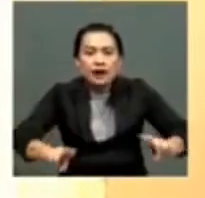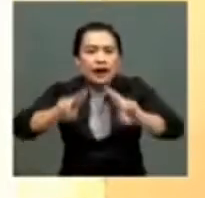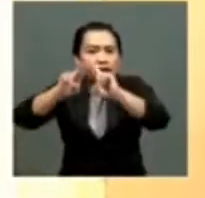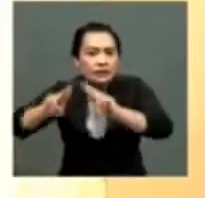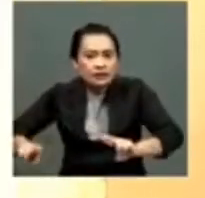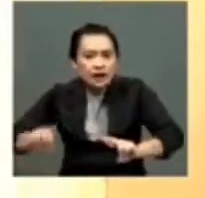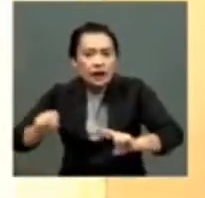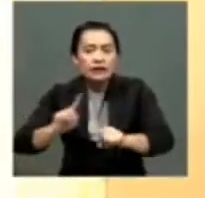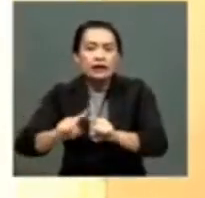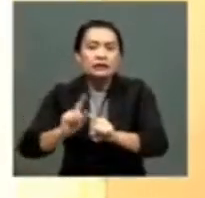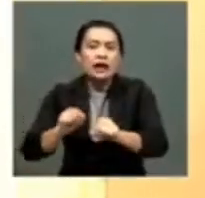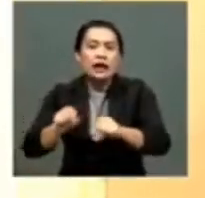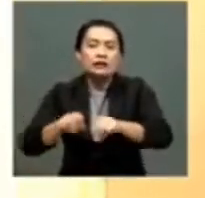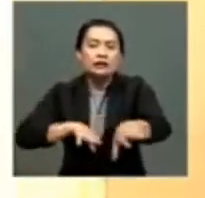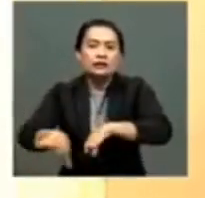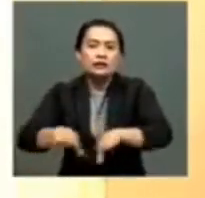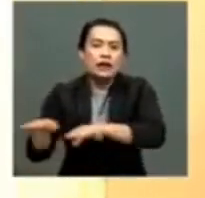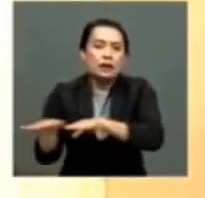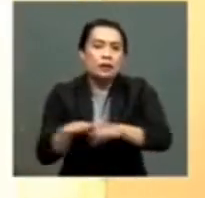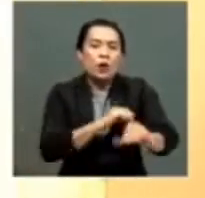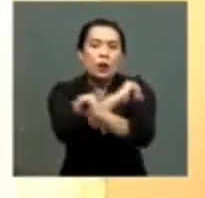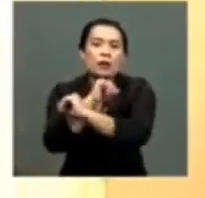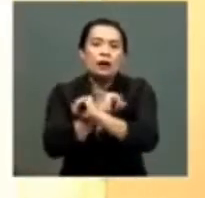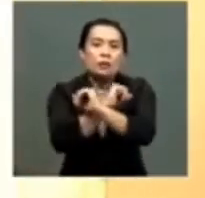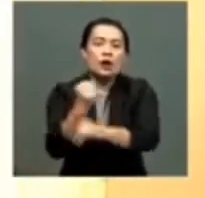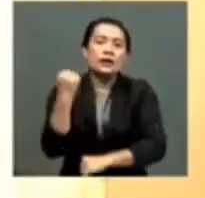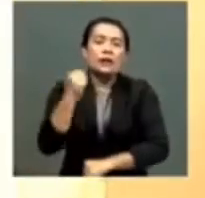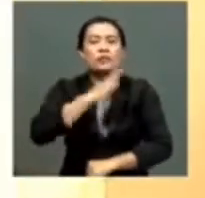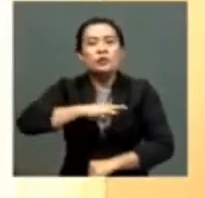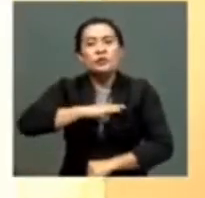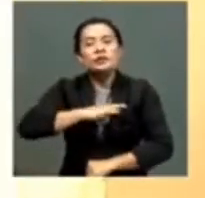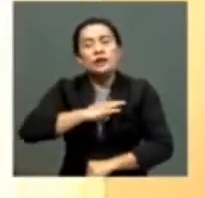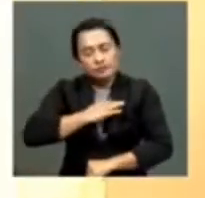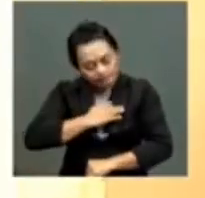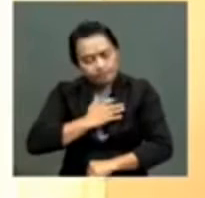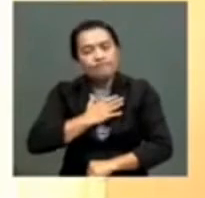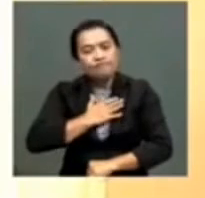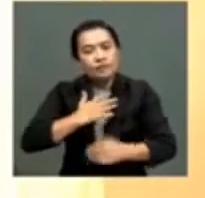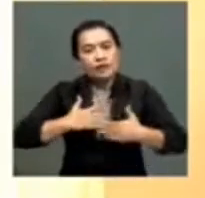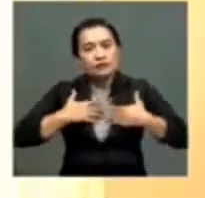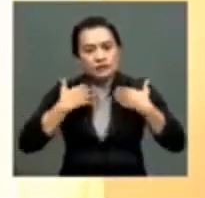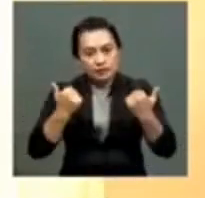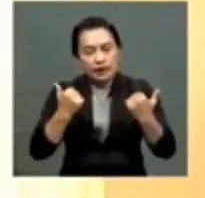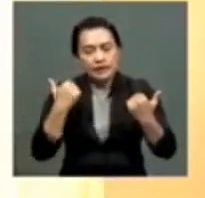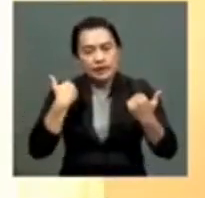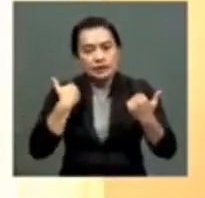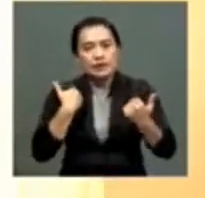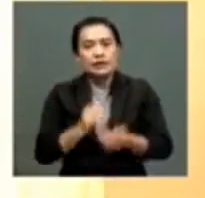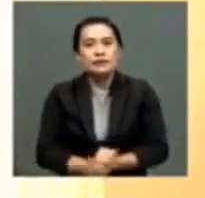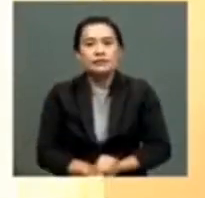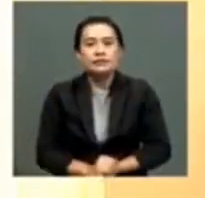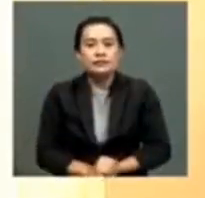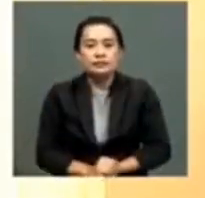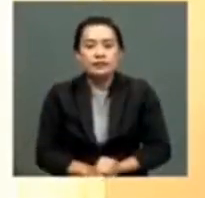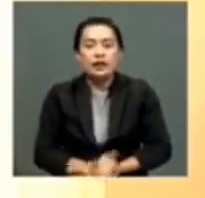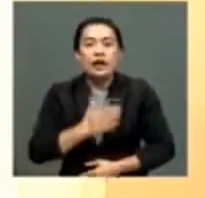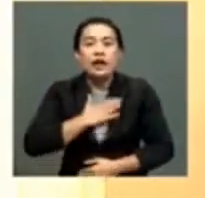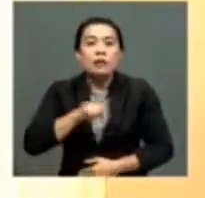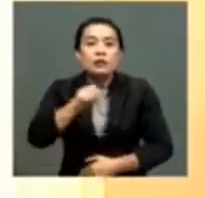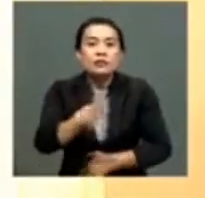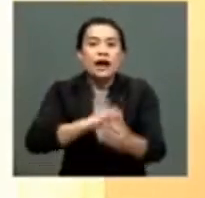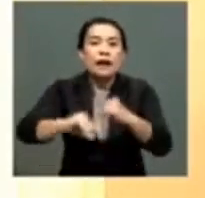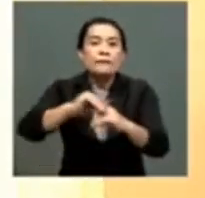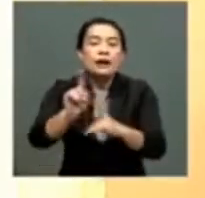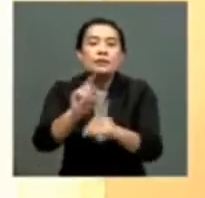ได้เตรียมการกันไว้อย่างเข้มงวดก็ทำให้ผมสบายใจในระดับหนึ่งและทำให้ผมได้สั่งการเพิ่มเติมในเรื่องของการ